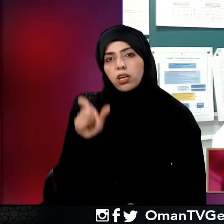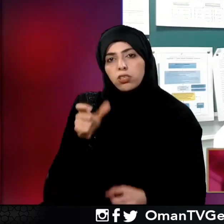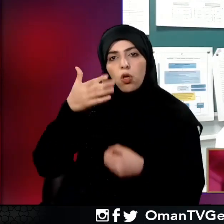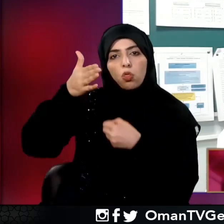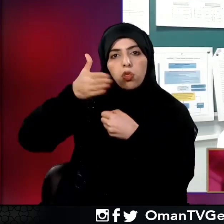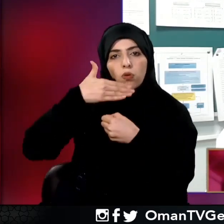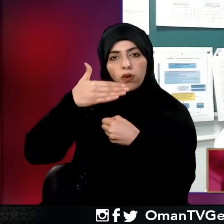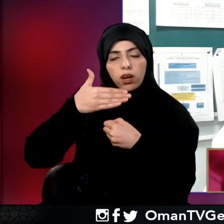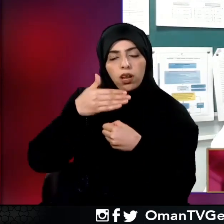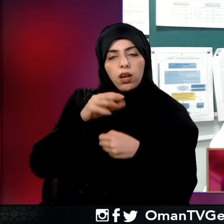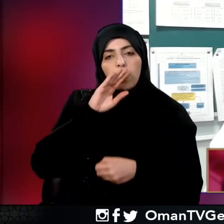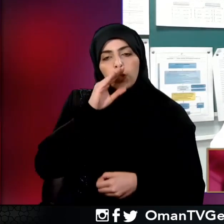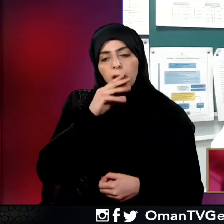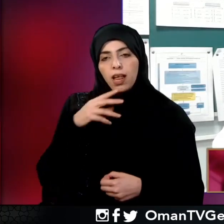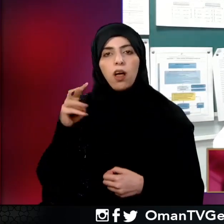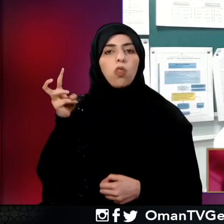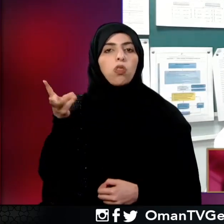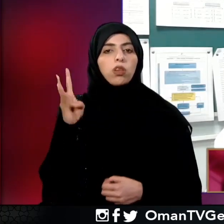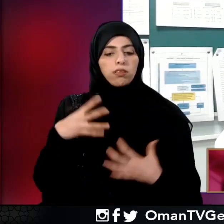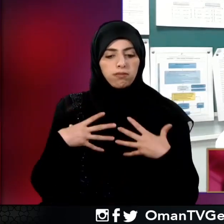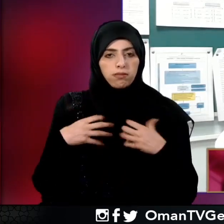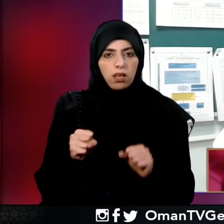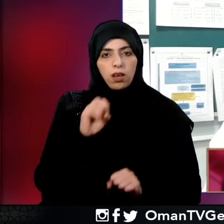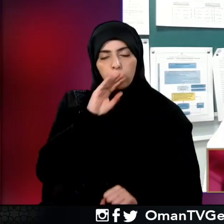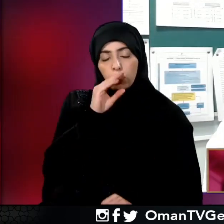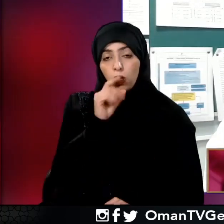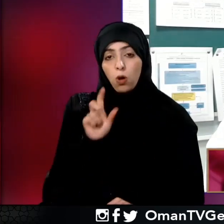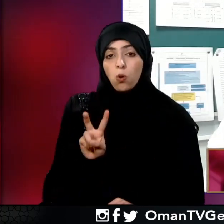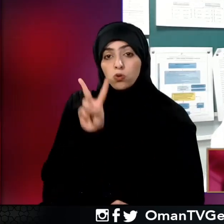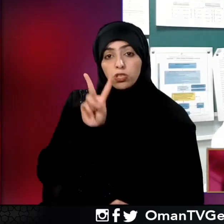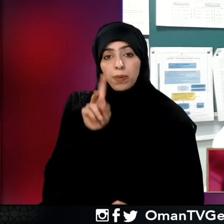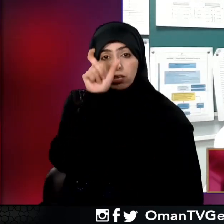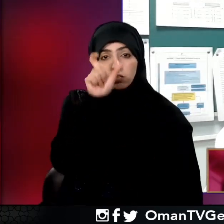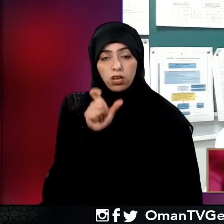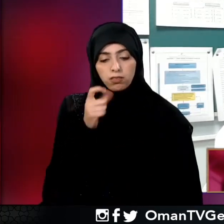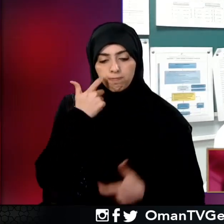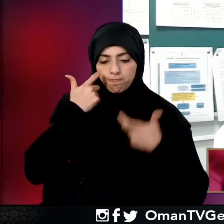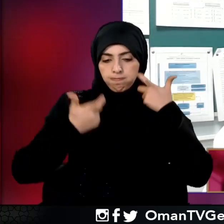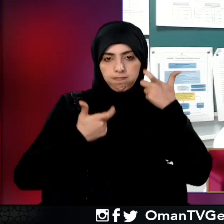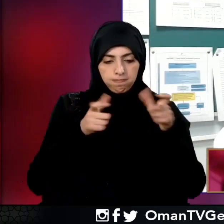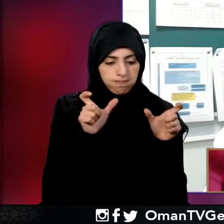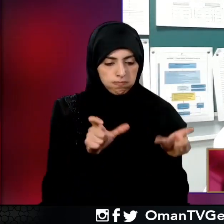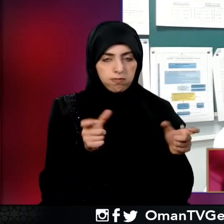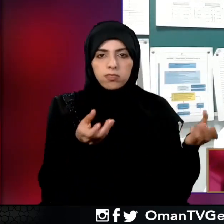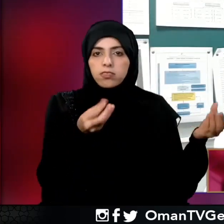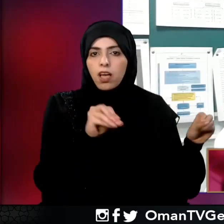تم 13 حالة للشفاء ولله الحمد، ولا زالت 7 حالات تحت المتابعة اليومية